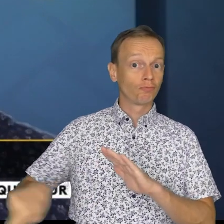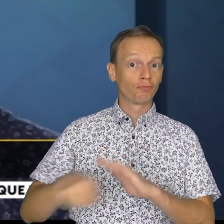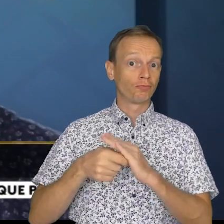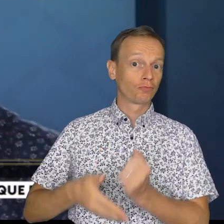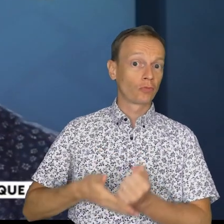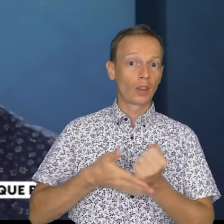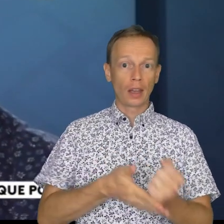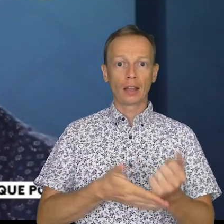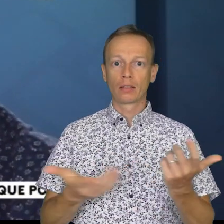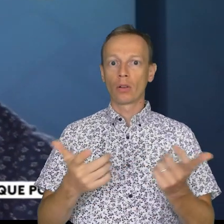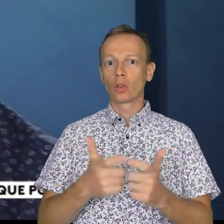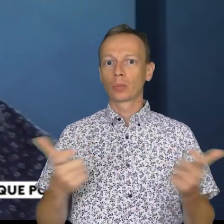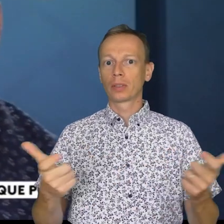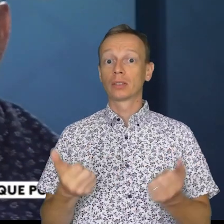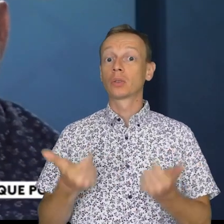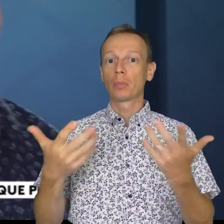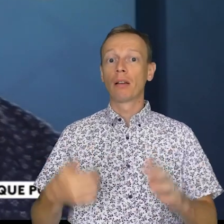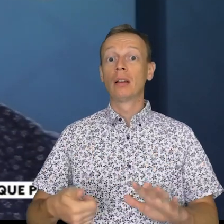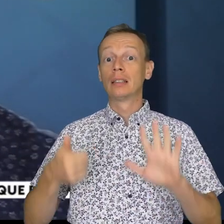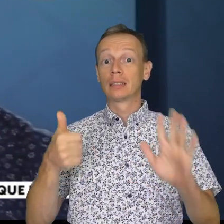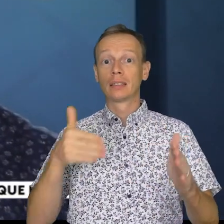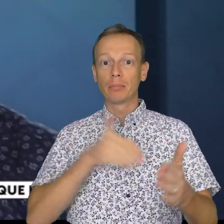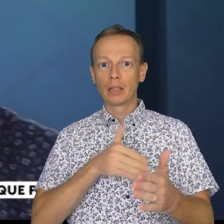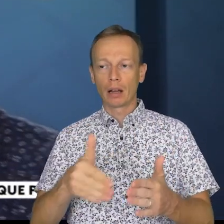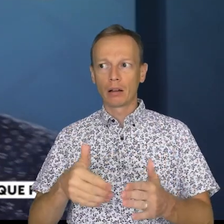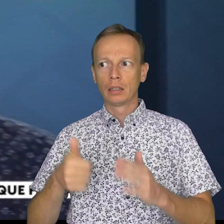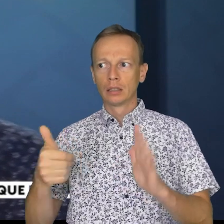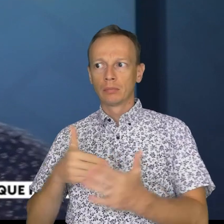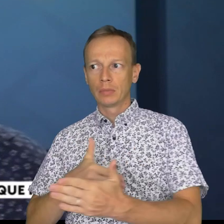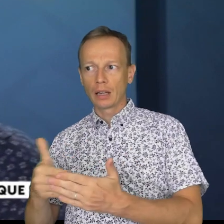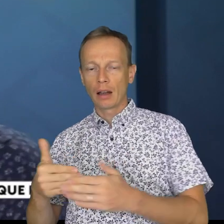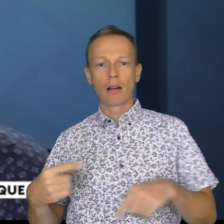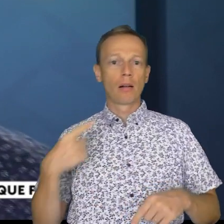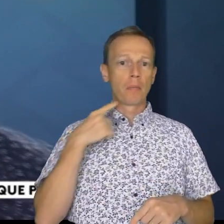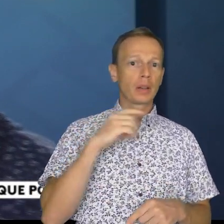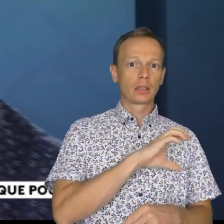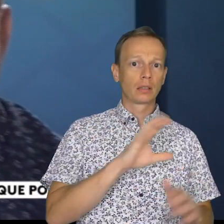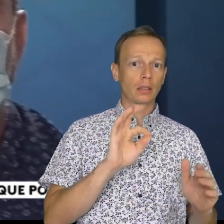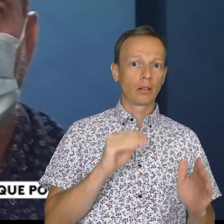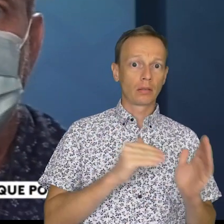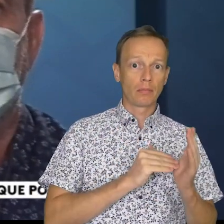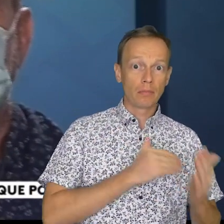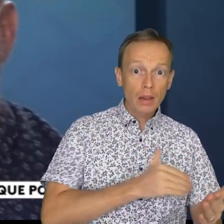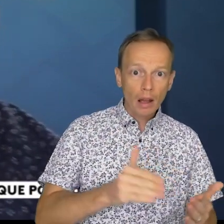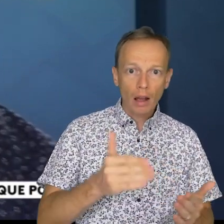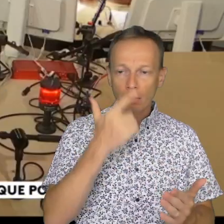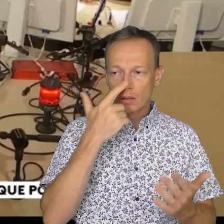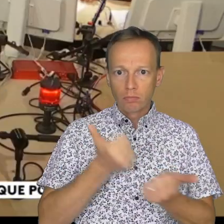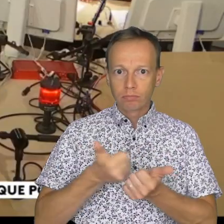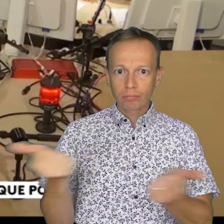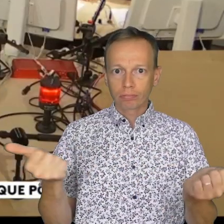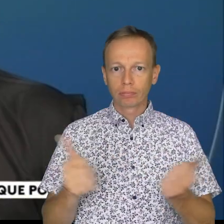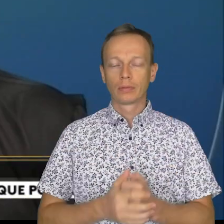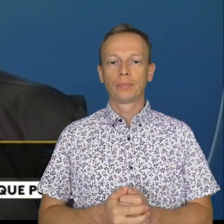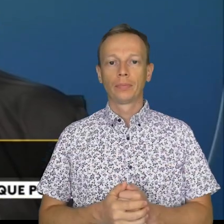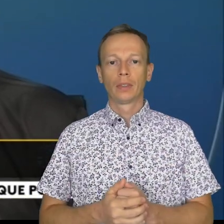l'État, pour prendre que le fonds de solidarité, c'est 6 milliards. Donc 6 milliards à comparer à 150 milliards de pertes, c'est sûr qu'on est loin du compte. Le